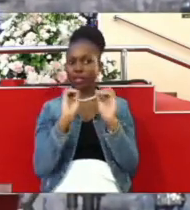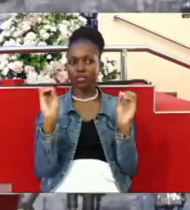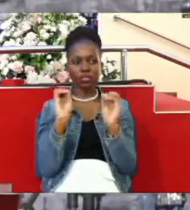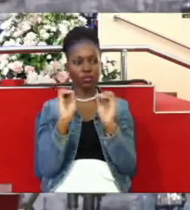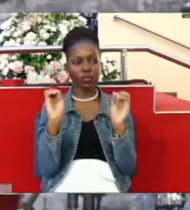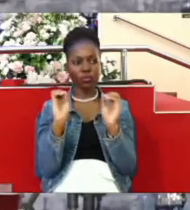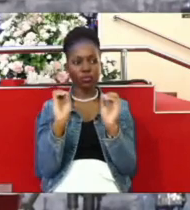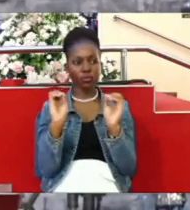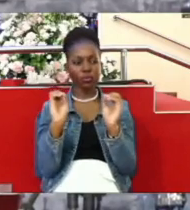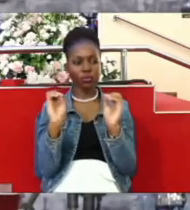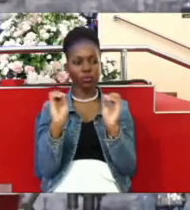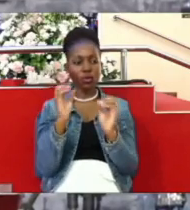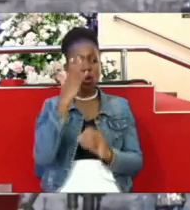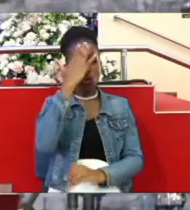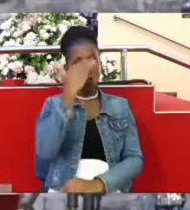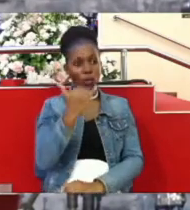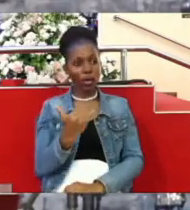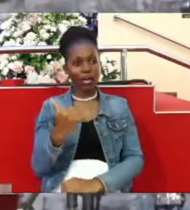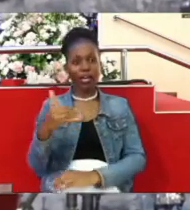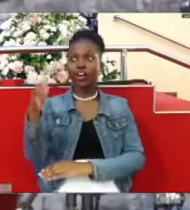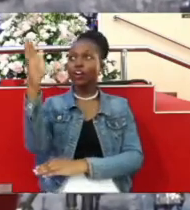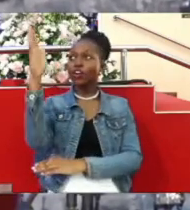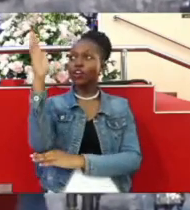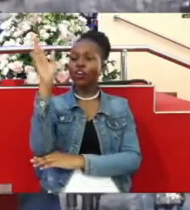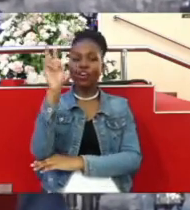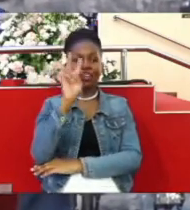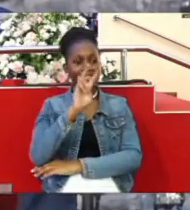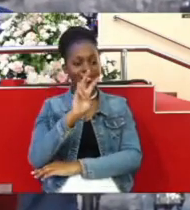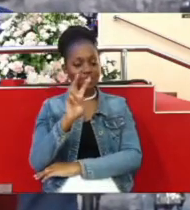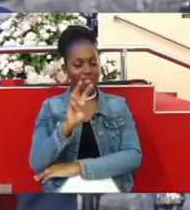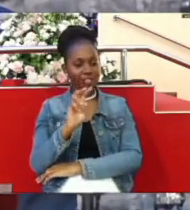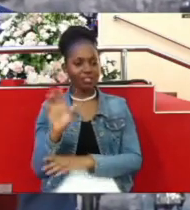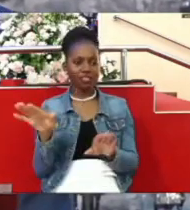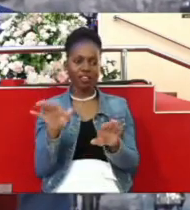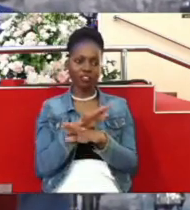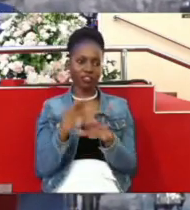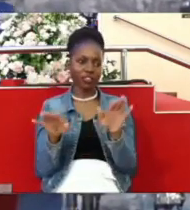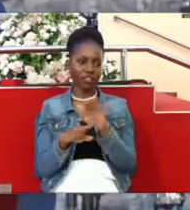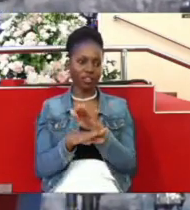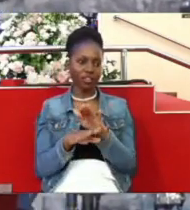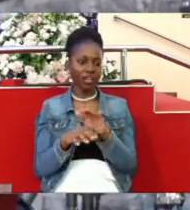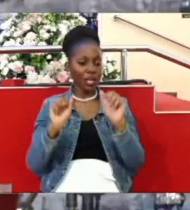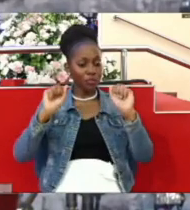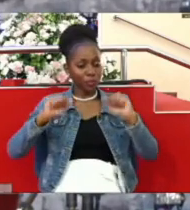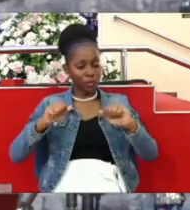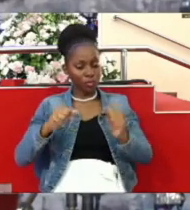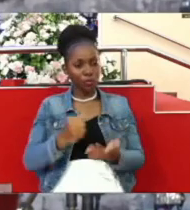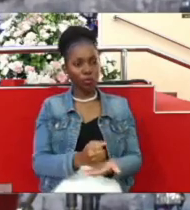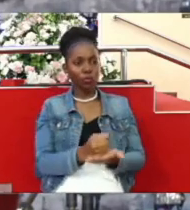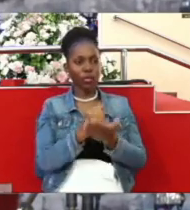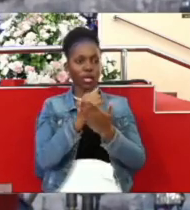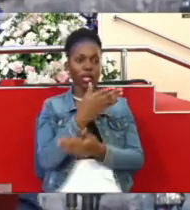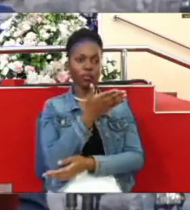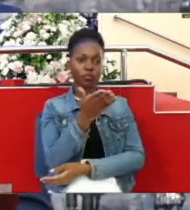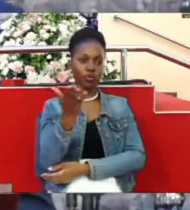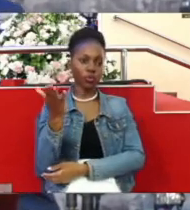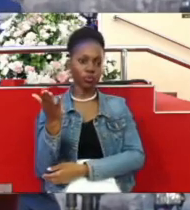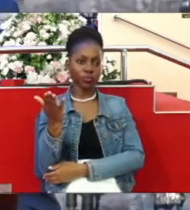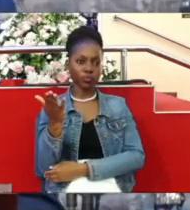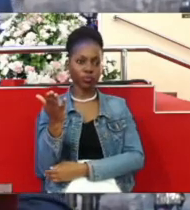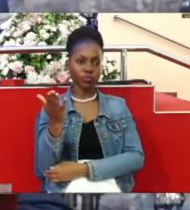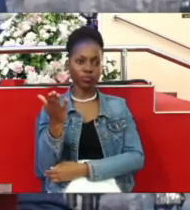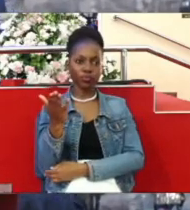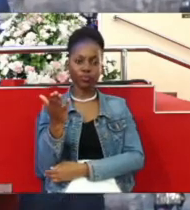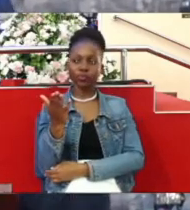Usitoroke. Because God will see you through. Kwa sababu Mungu atakupitisha hayo. You know, in that place, katika mahali